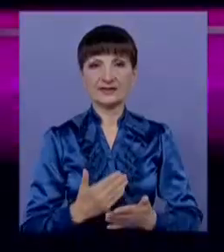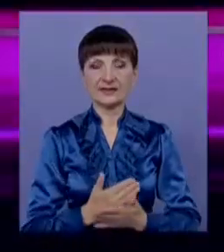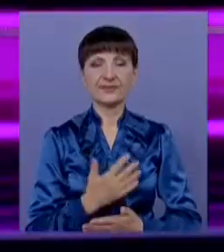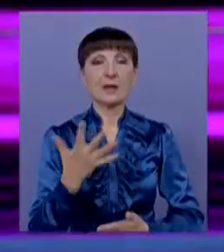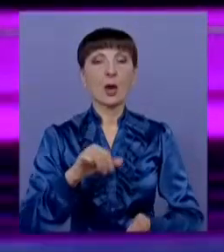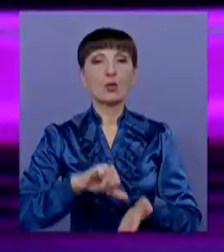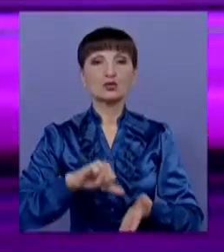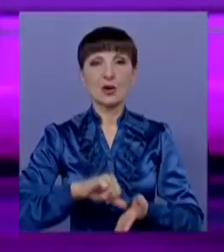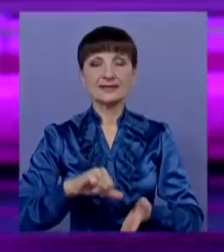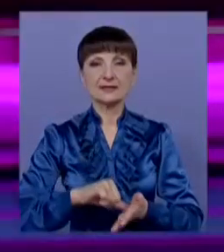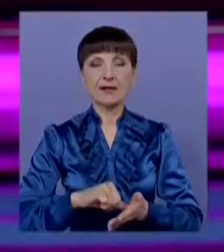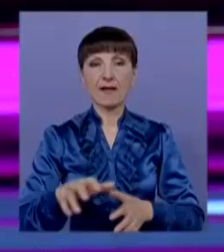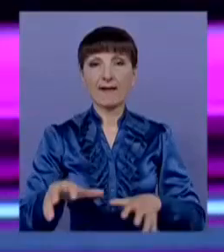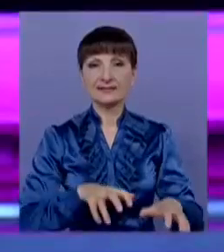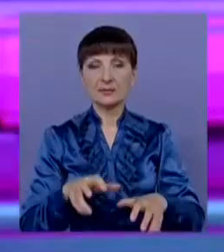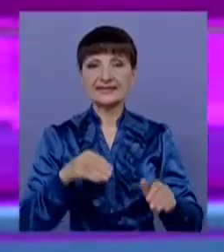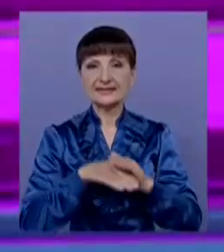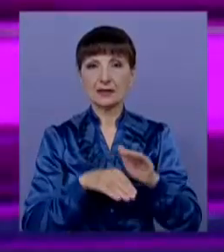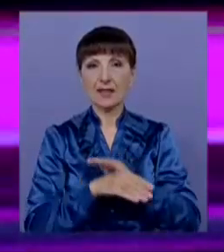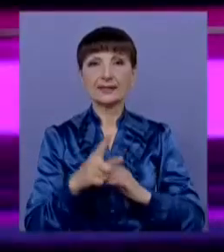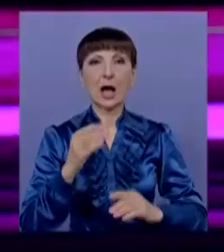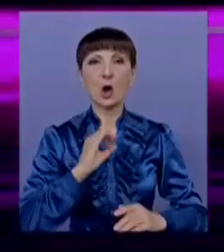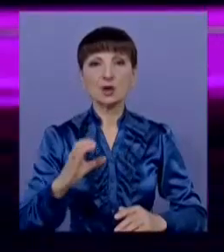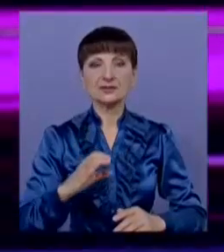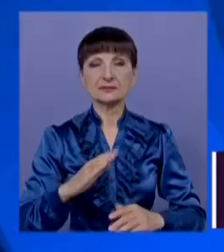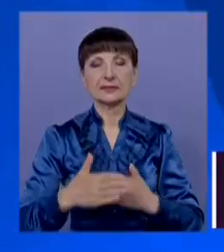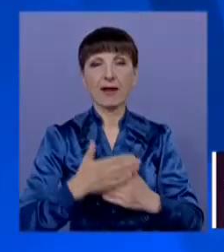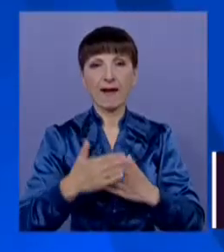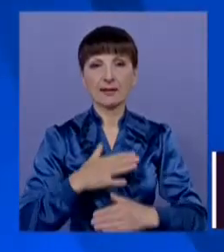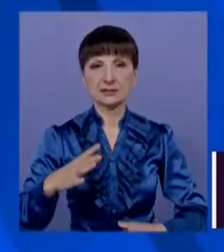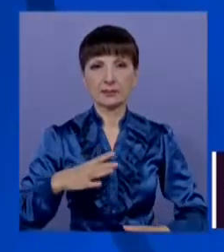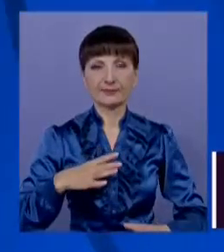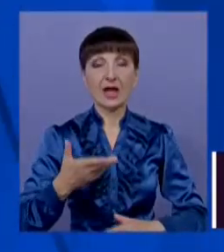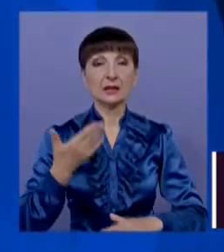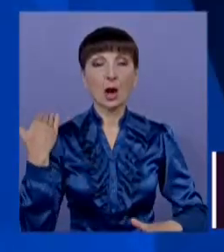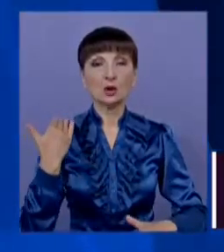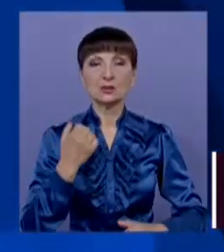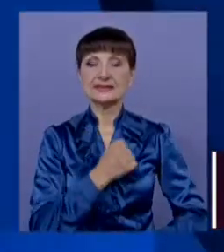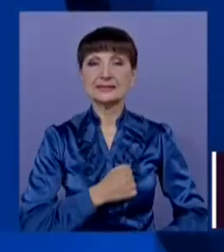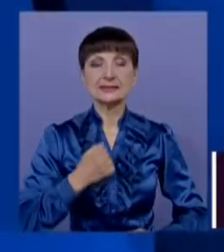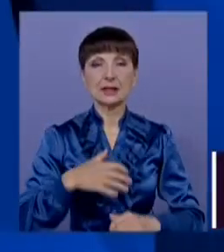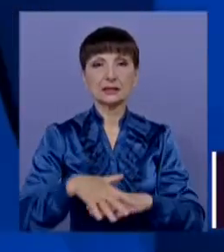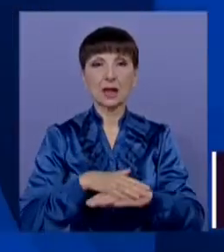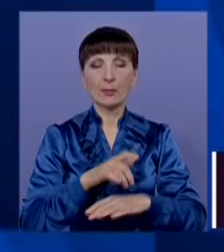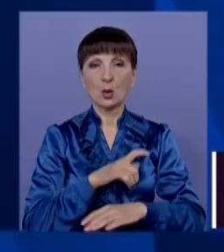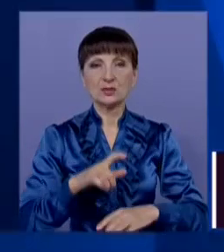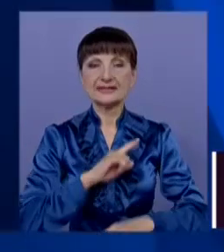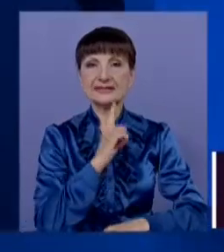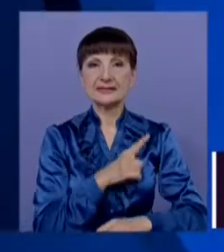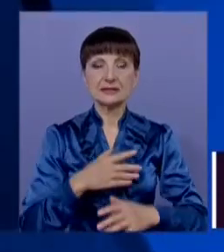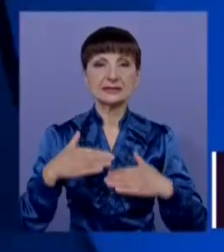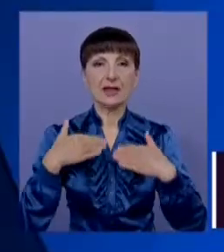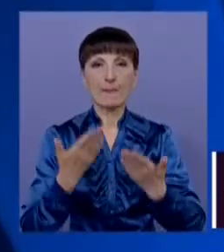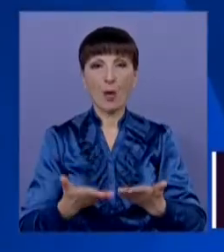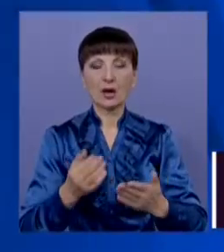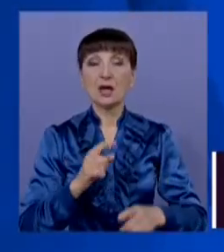Пятерых участников разграбления склада на Харгосе привлекли к ответственности. Накануне разъяренная толпа людей силой снесла забор и